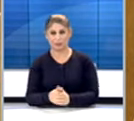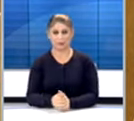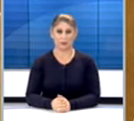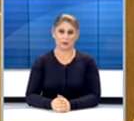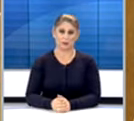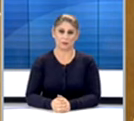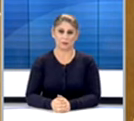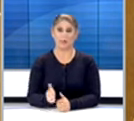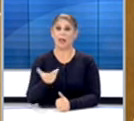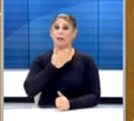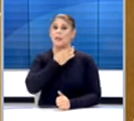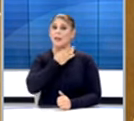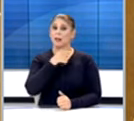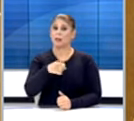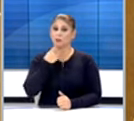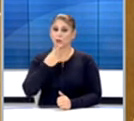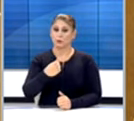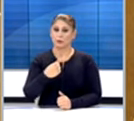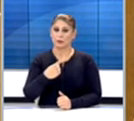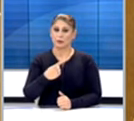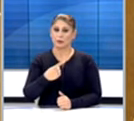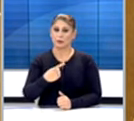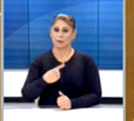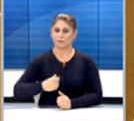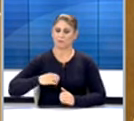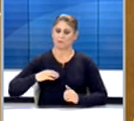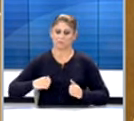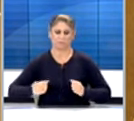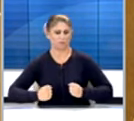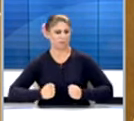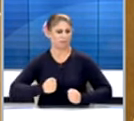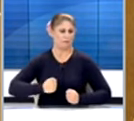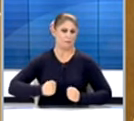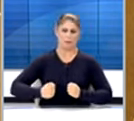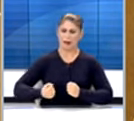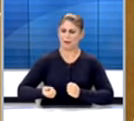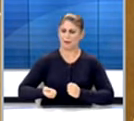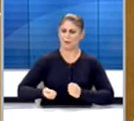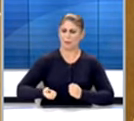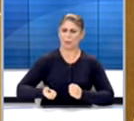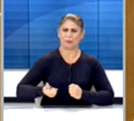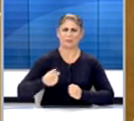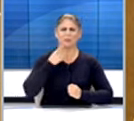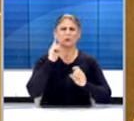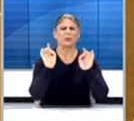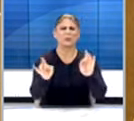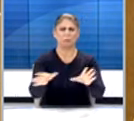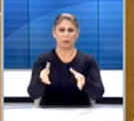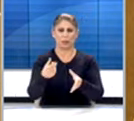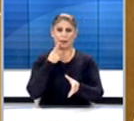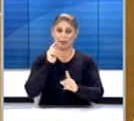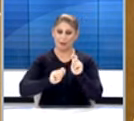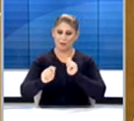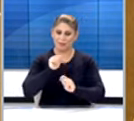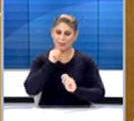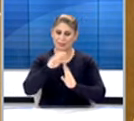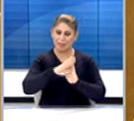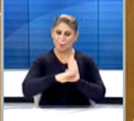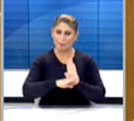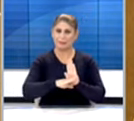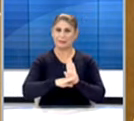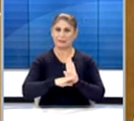θα χρειαστείτε αυτό που είπατε, παλικάρια της φακής, για να φτιάξετε συνταγματικές πλειοψηφίες αναθεώρησης προς τα